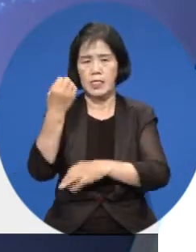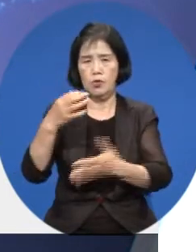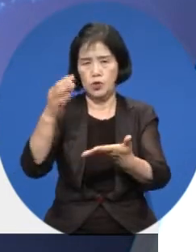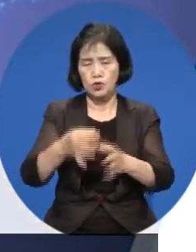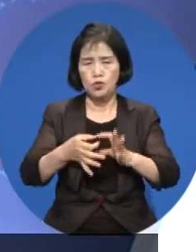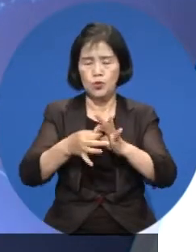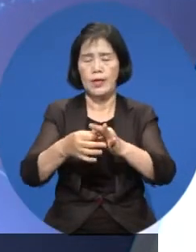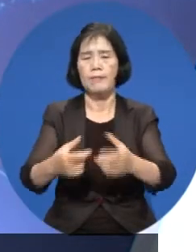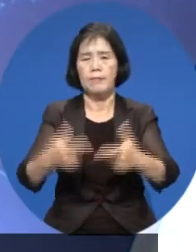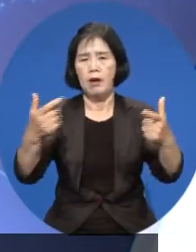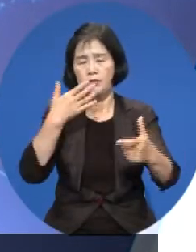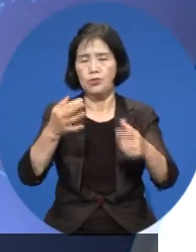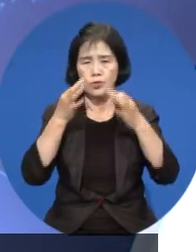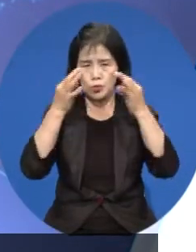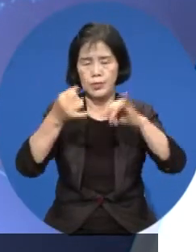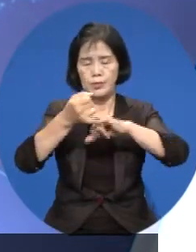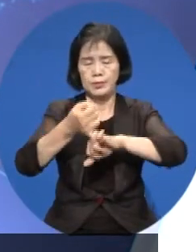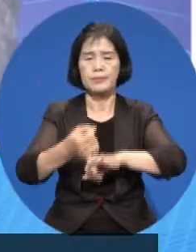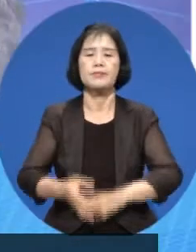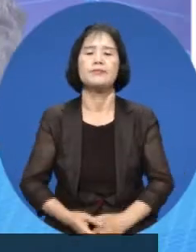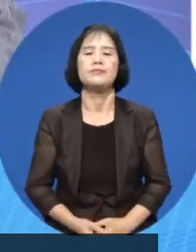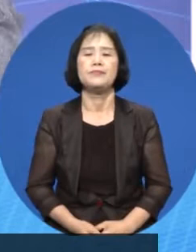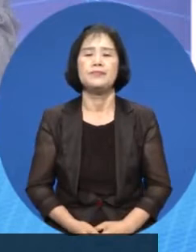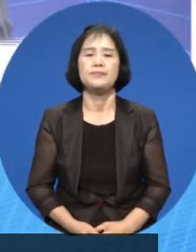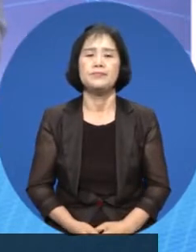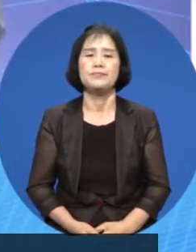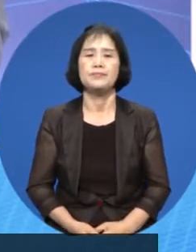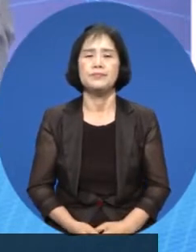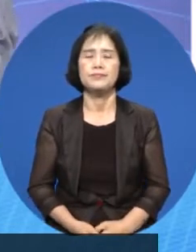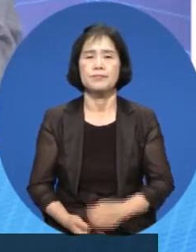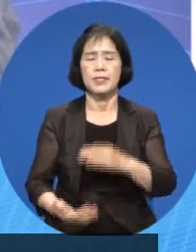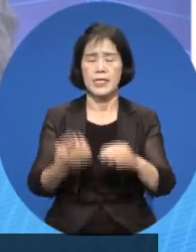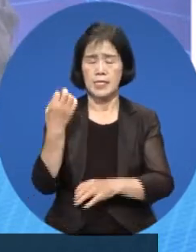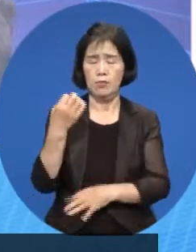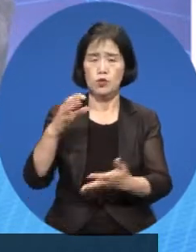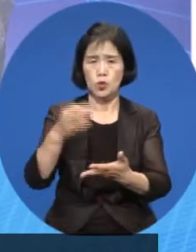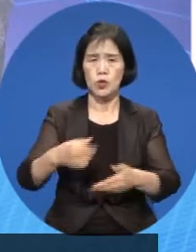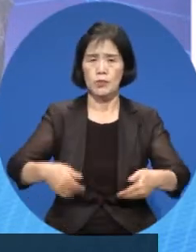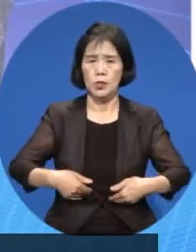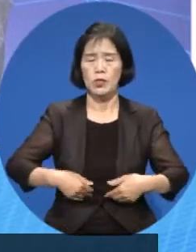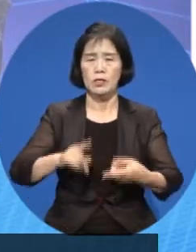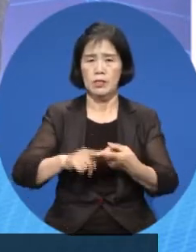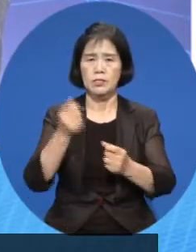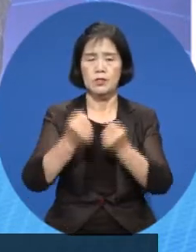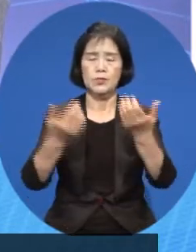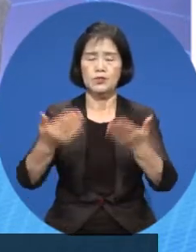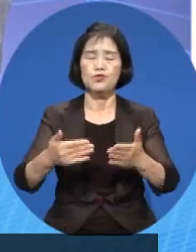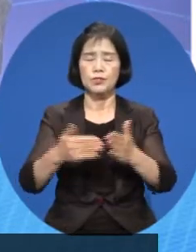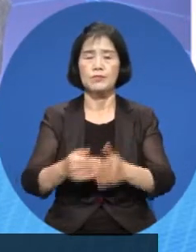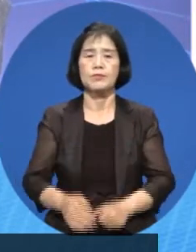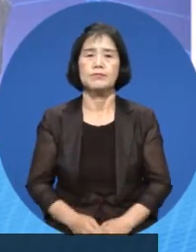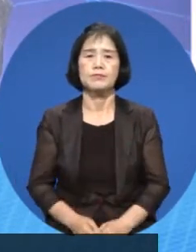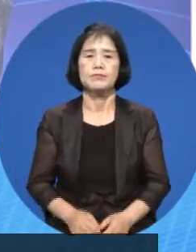발전시키도록 노력할 생각입니다 네 방금 예술은 기본소득 왜 필요한지 이 부분도 말씀을 하셨는데 물론